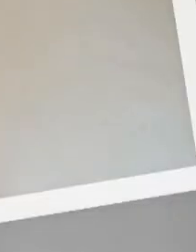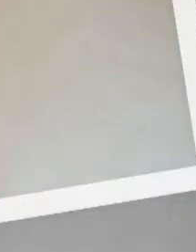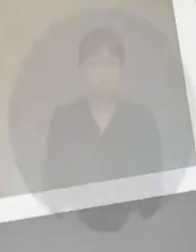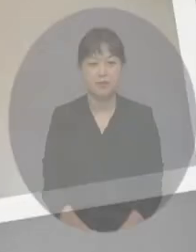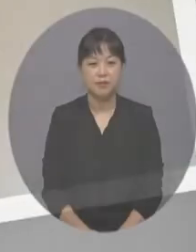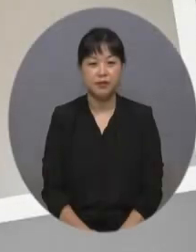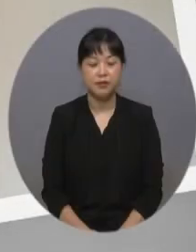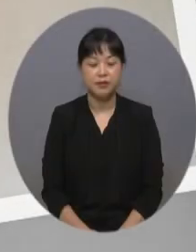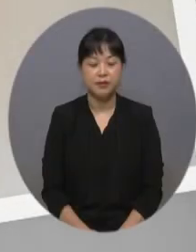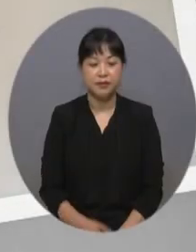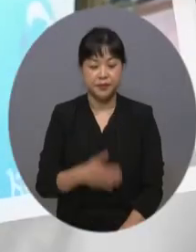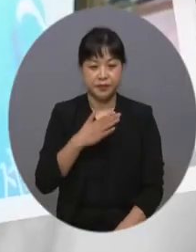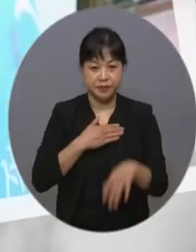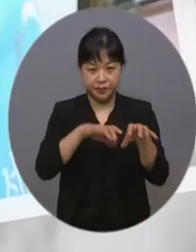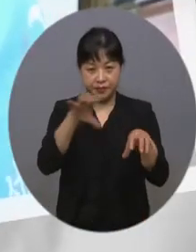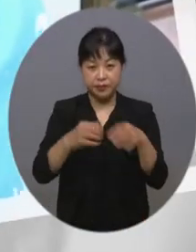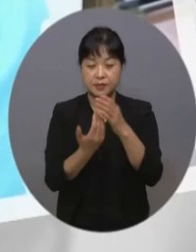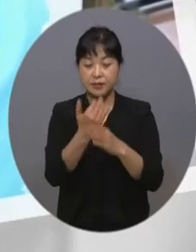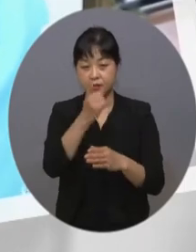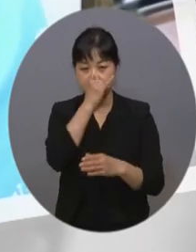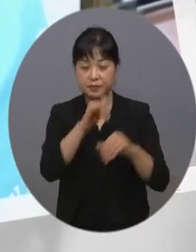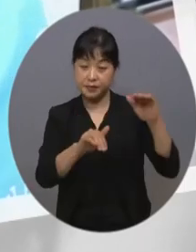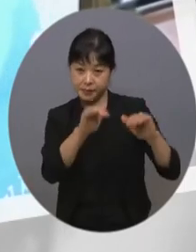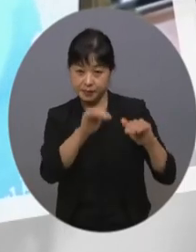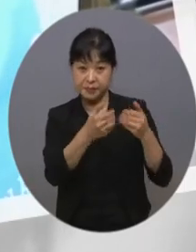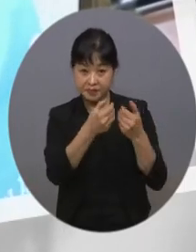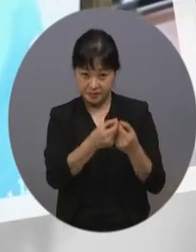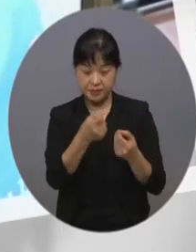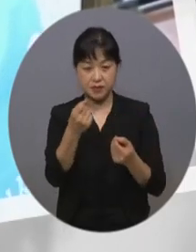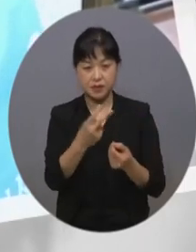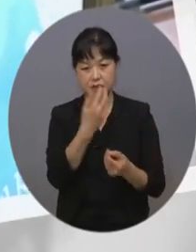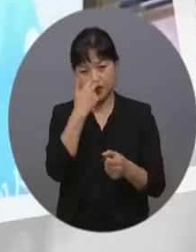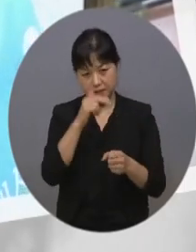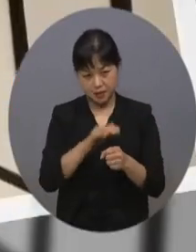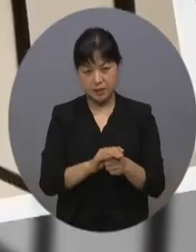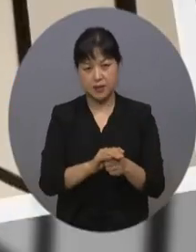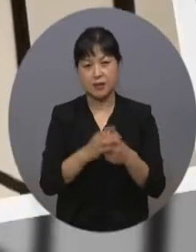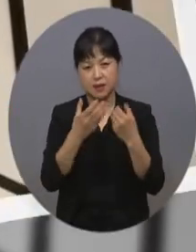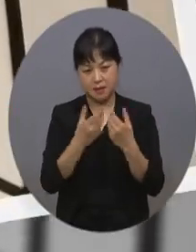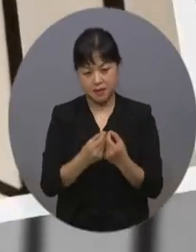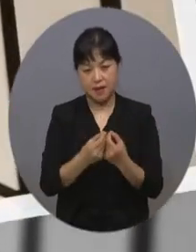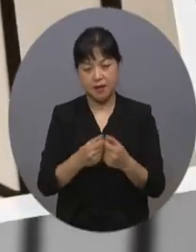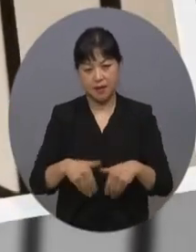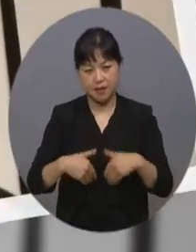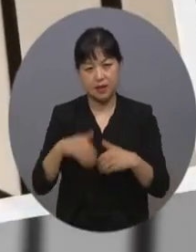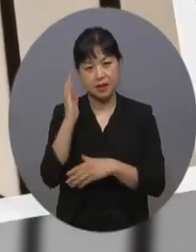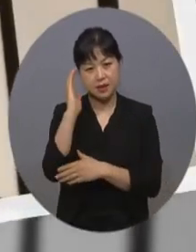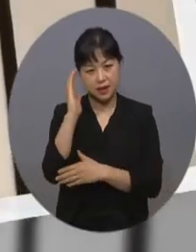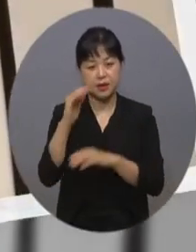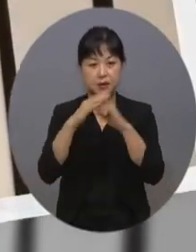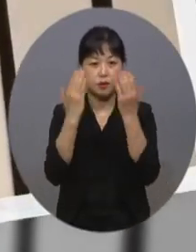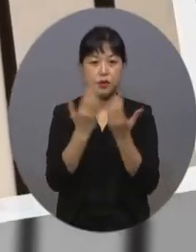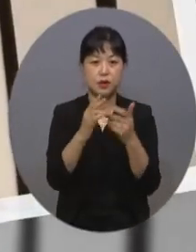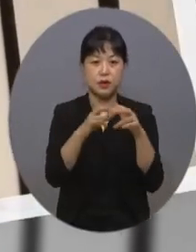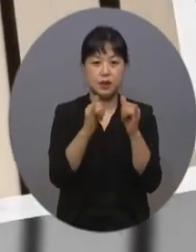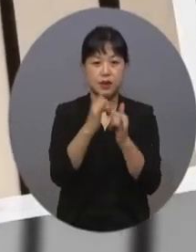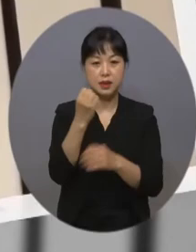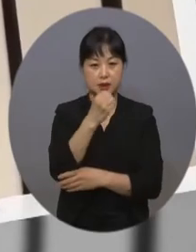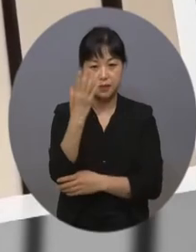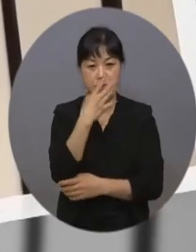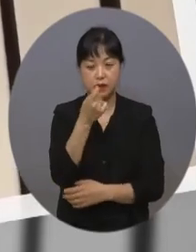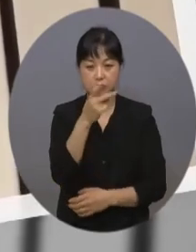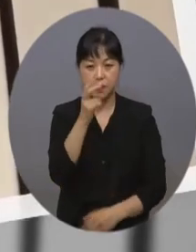우리 주변에서 일어나는 불공정한 사례부터 억울한 사연, 따뜻한 미담까지 장애인신문과 웰페어